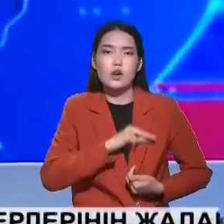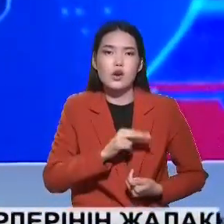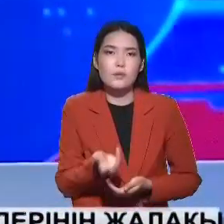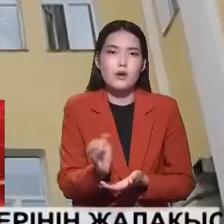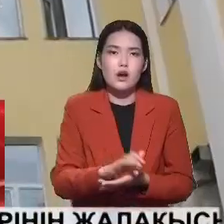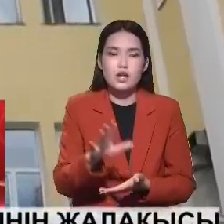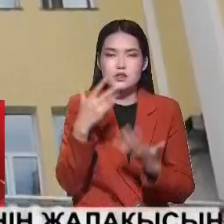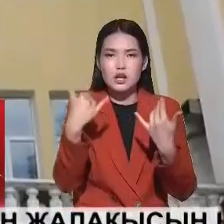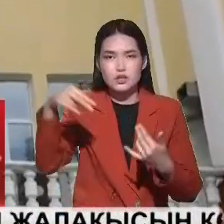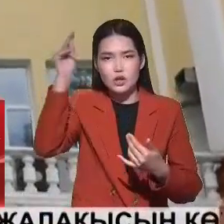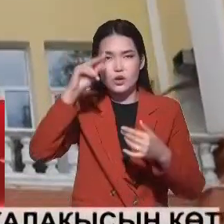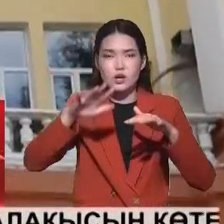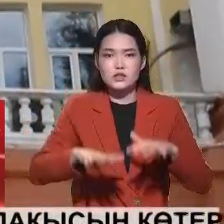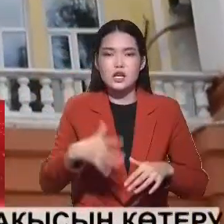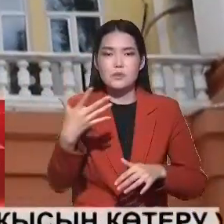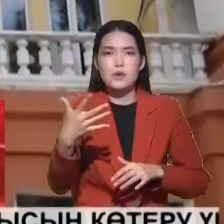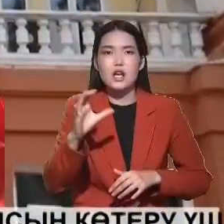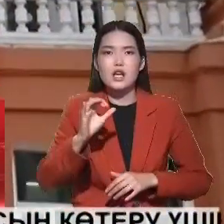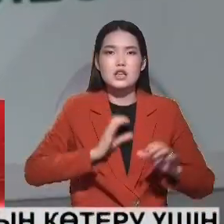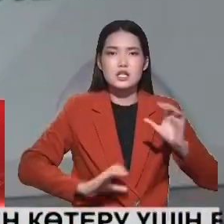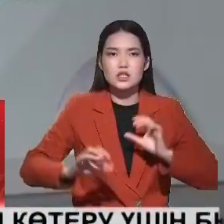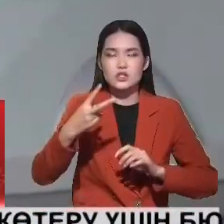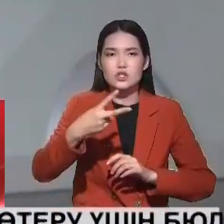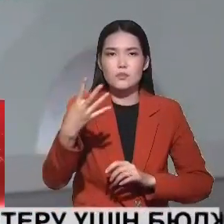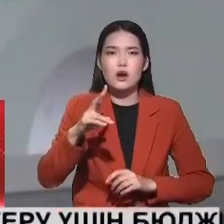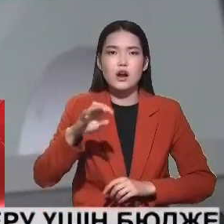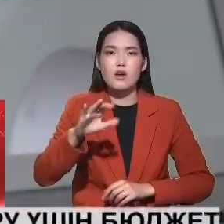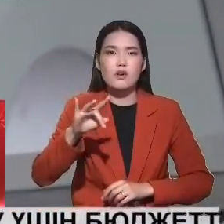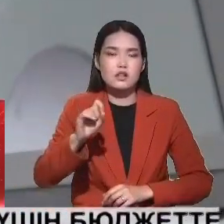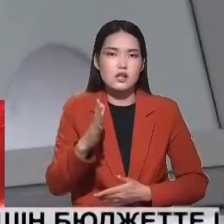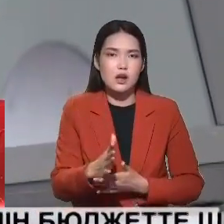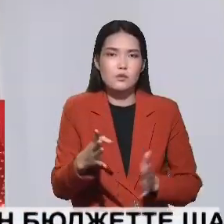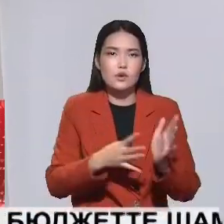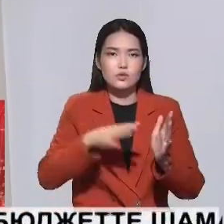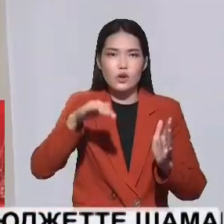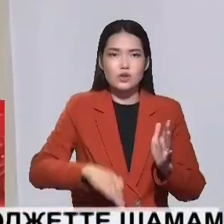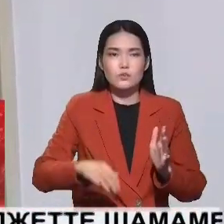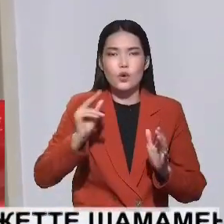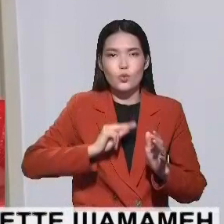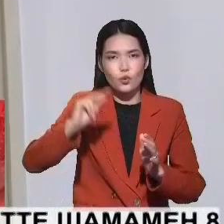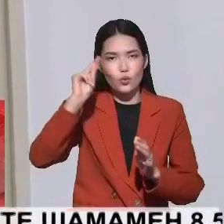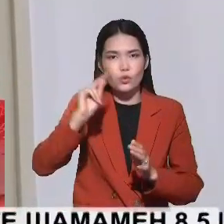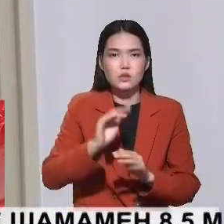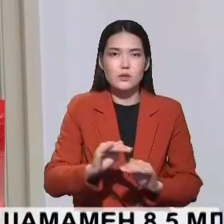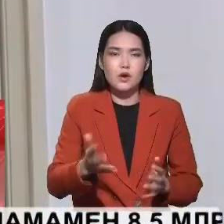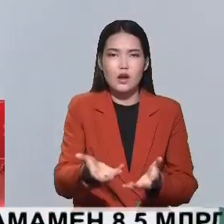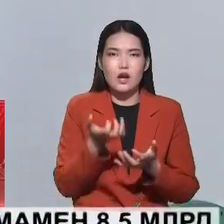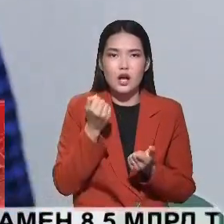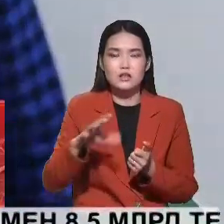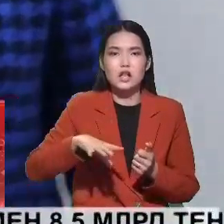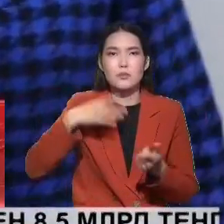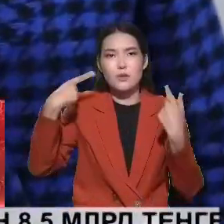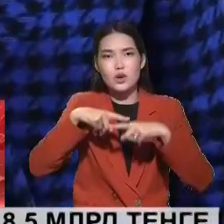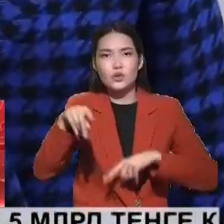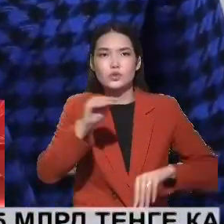танысты. Қазір оқу орнында 5 институт, 24 кафедра бар. Онда 9 мыңдай студент білім алады. Биыл мұнда